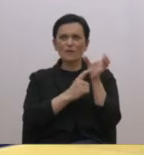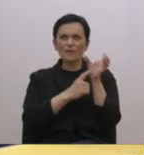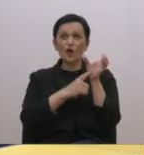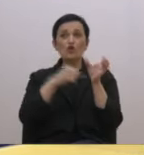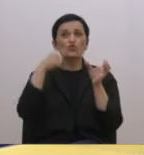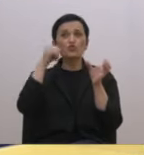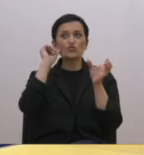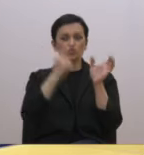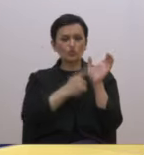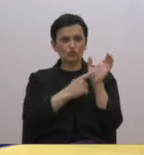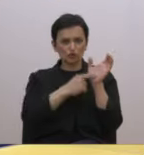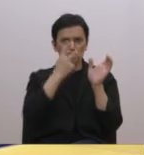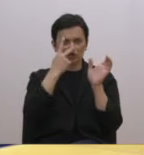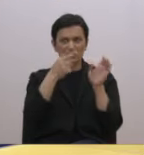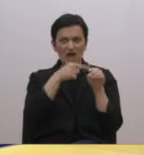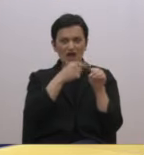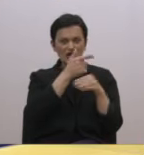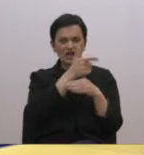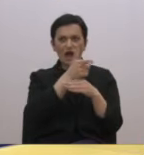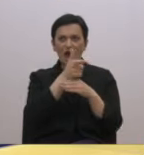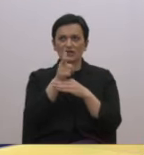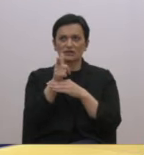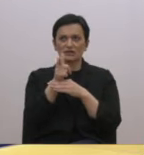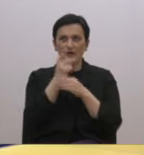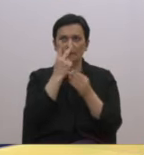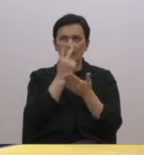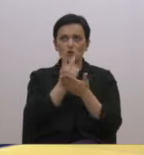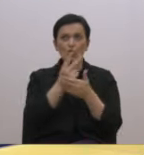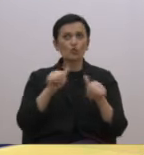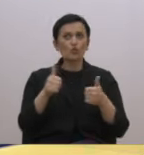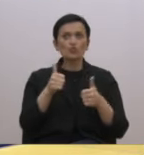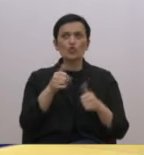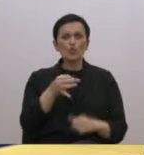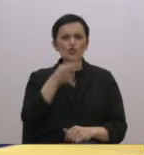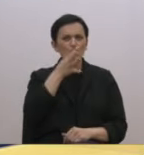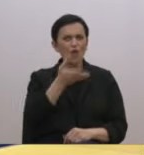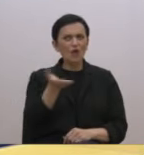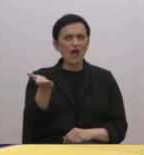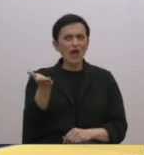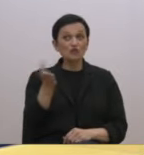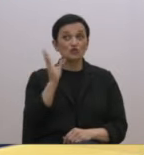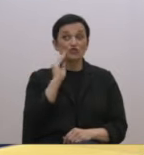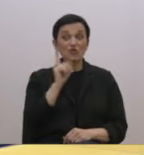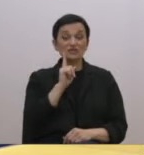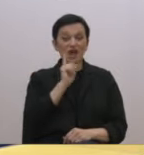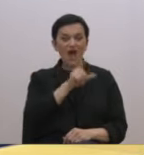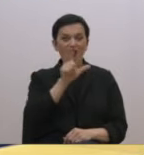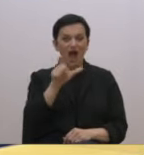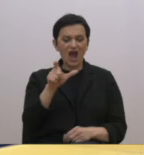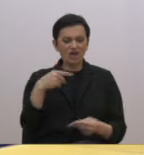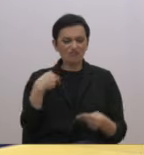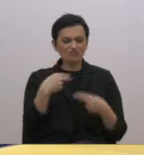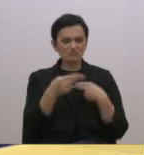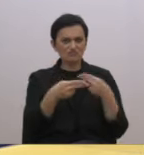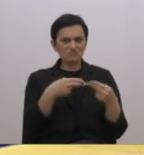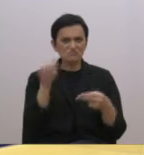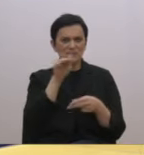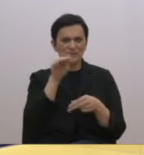გუშინ თუ ნახეთ ეს კადრები და როგორ მოგეწონათ, როცა ახალგაზრდებს უსწორდებოდნენ